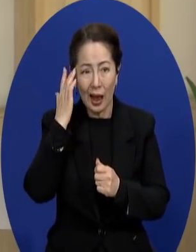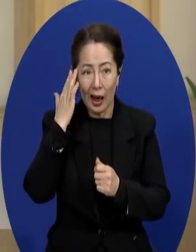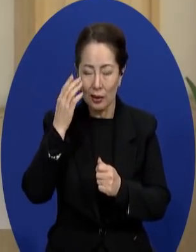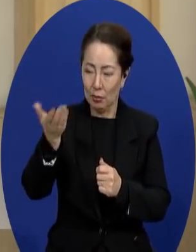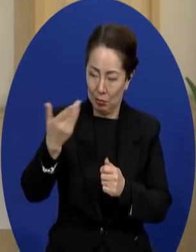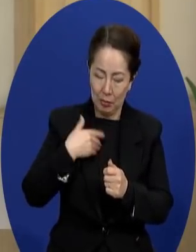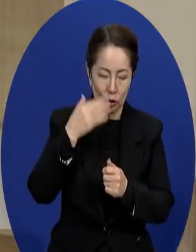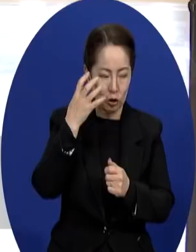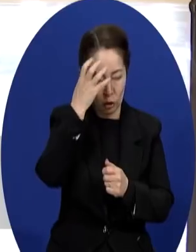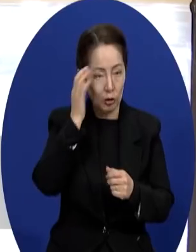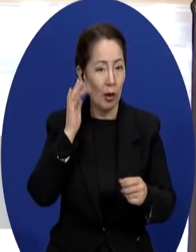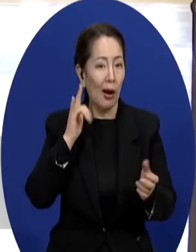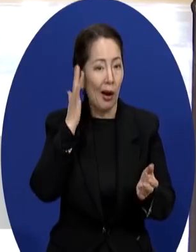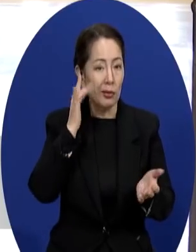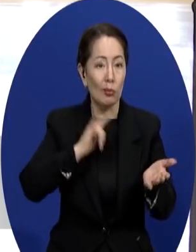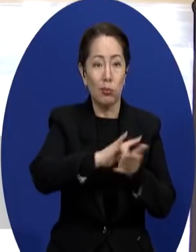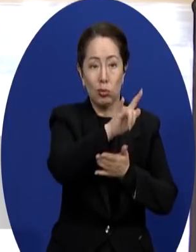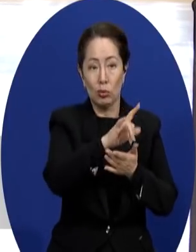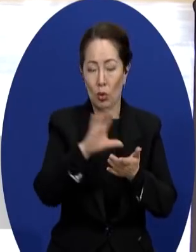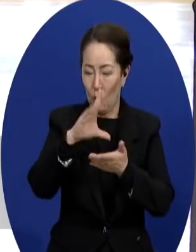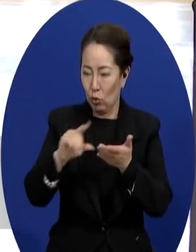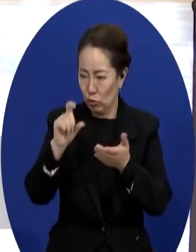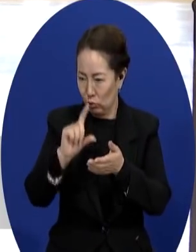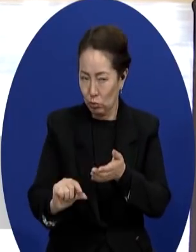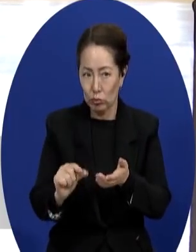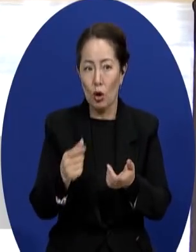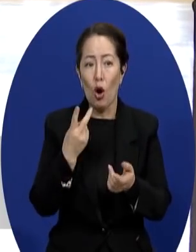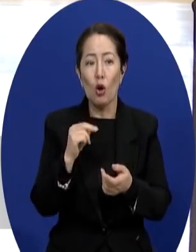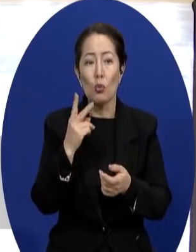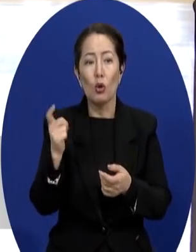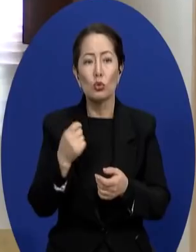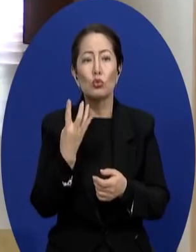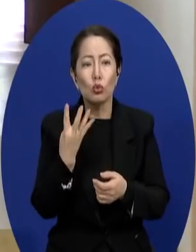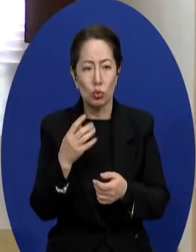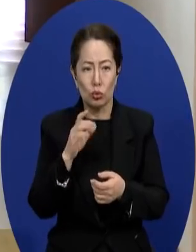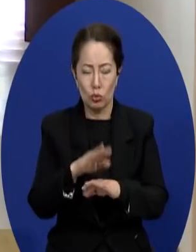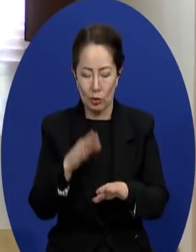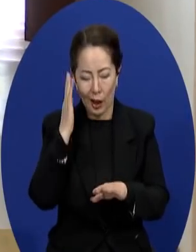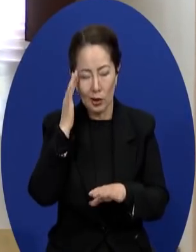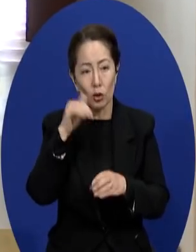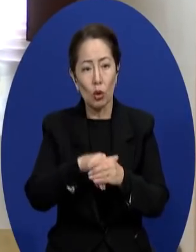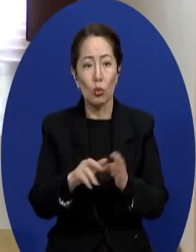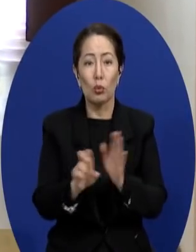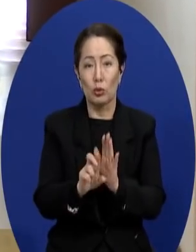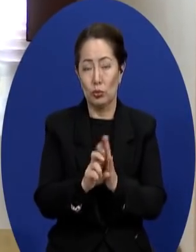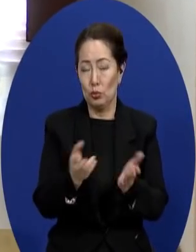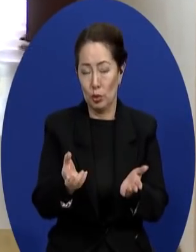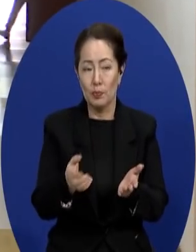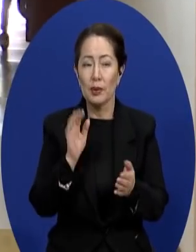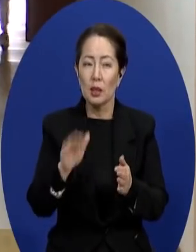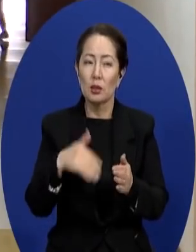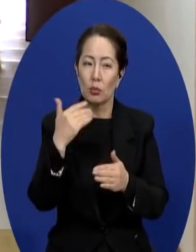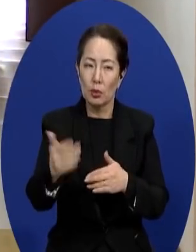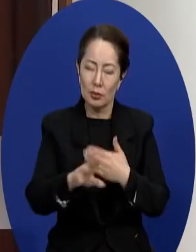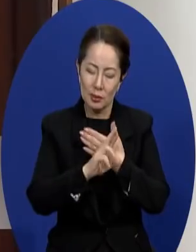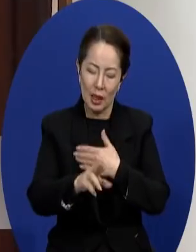суралцах хүсэлтэй оюутны төлбөрийн санхүүжилт буурч 2021 онд 4 хүүхэд гадаадд суралцах боломжтой болжээ. За гисэн ч